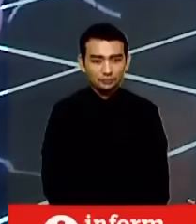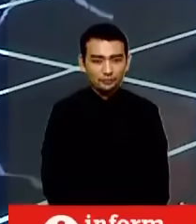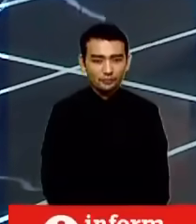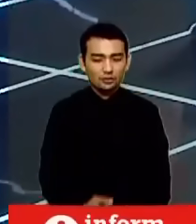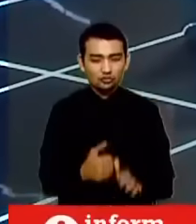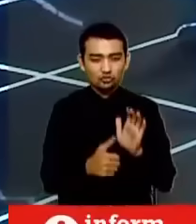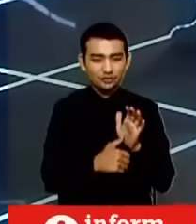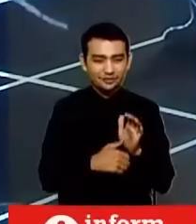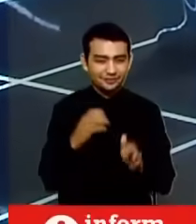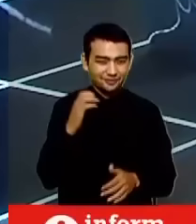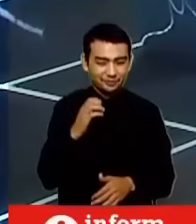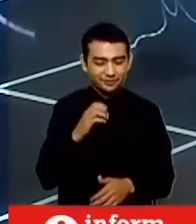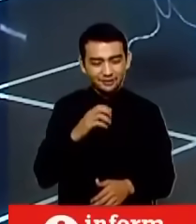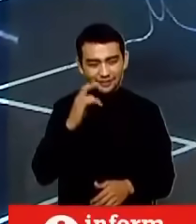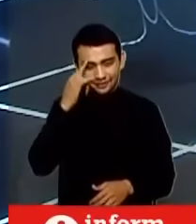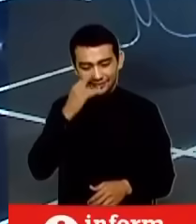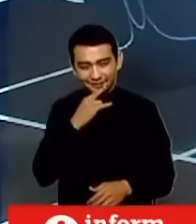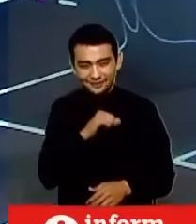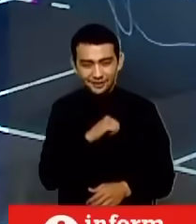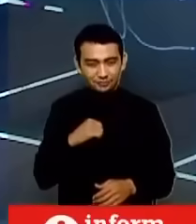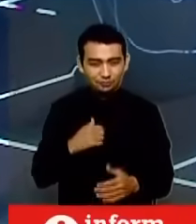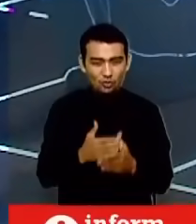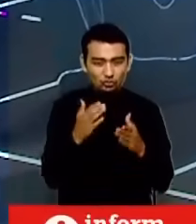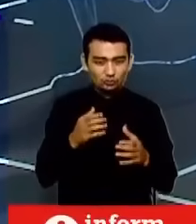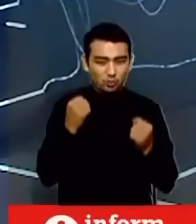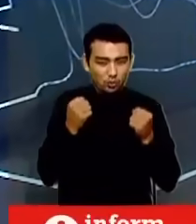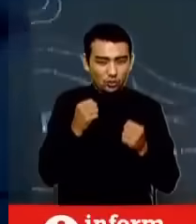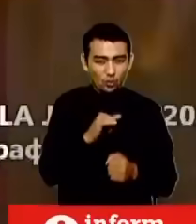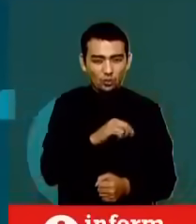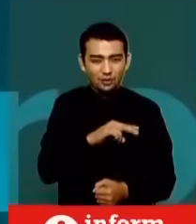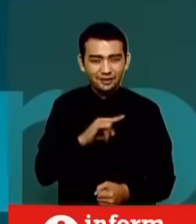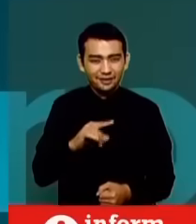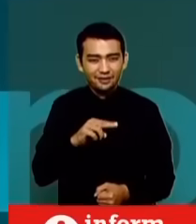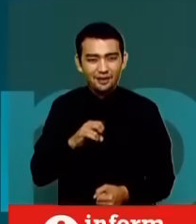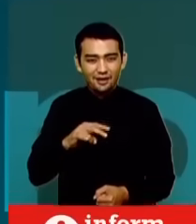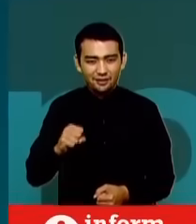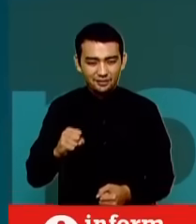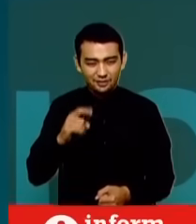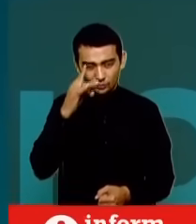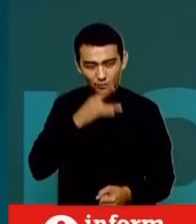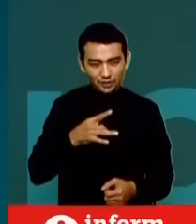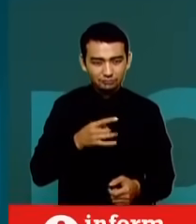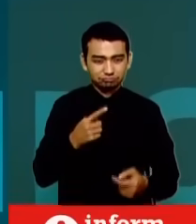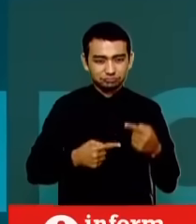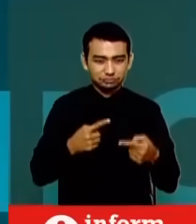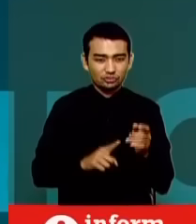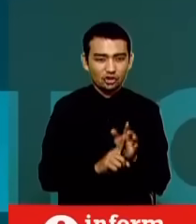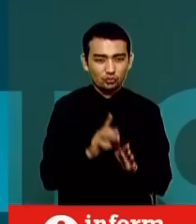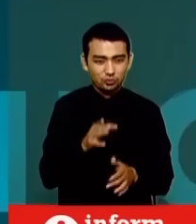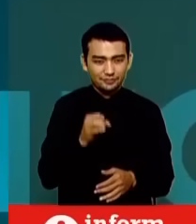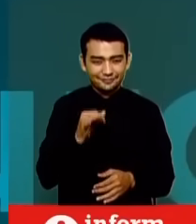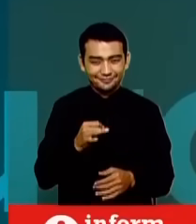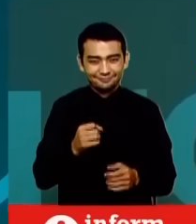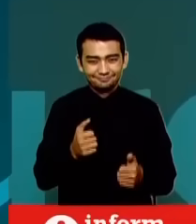6-шы қыркүйек күні Қазақстандағы ең ауқымды спорттық шара Ұлы Дала Жорығы республикалық марафоны басталады. Ал жарыстың салтанатты